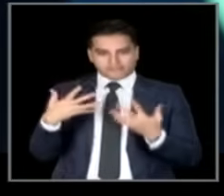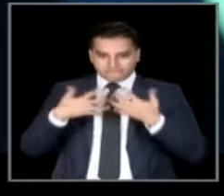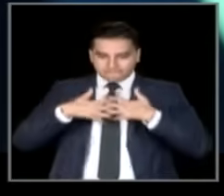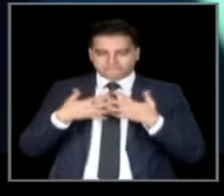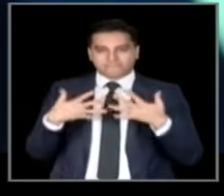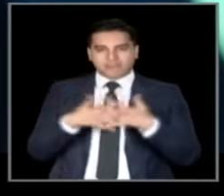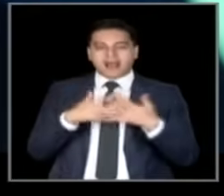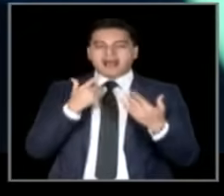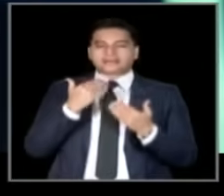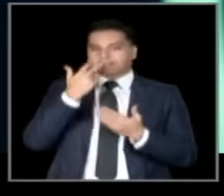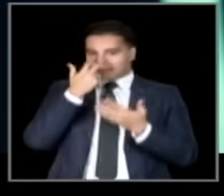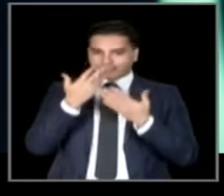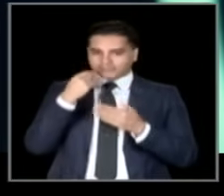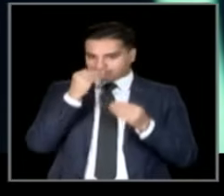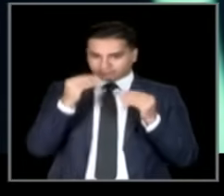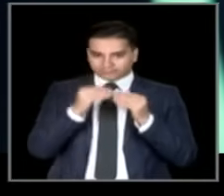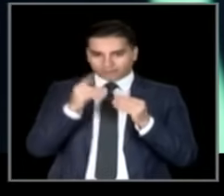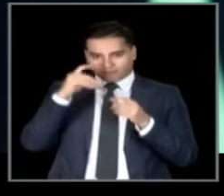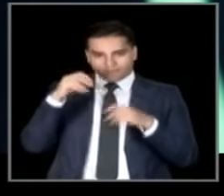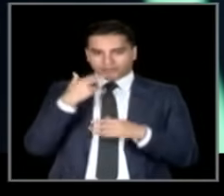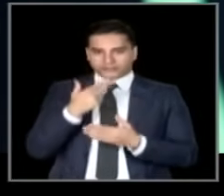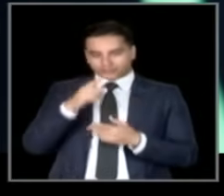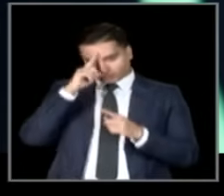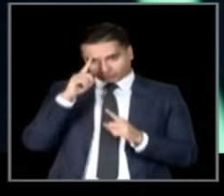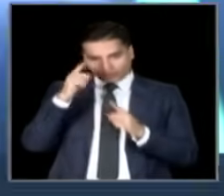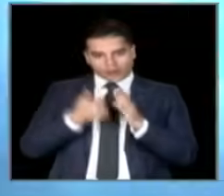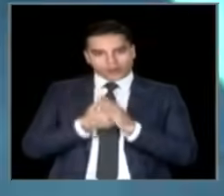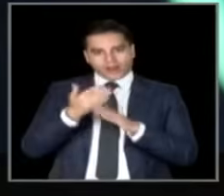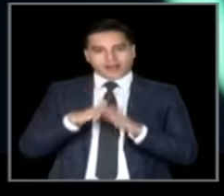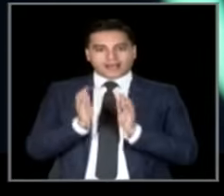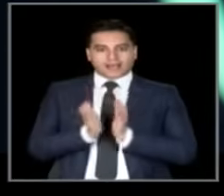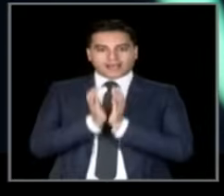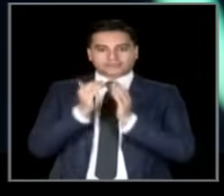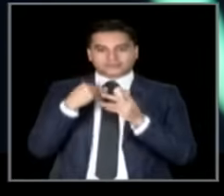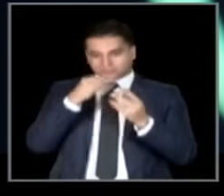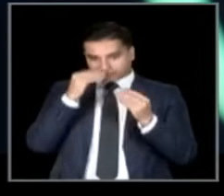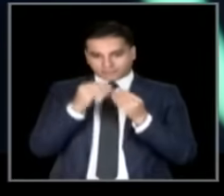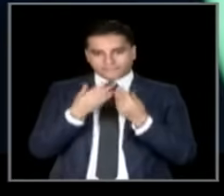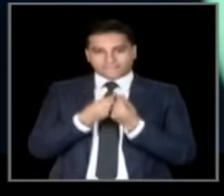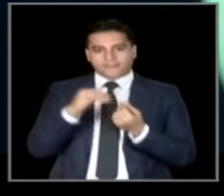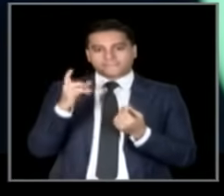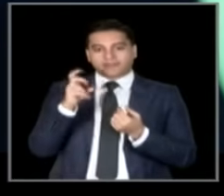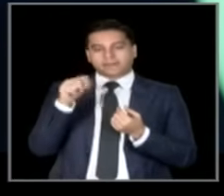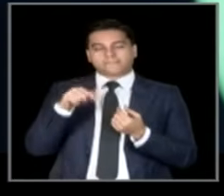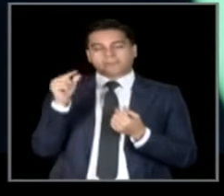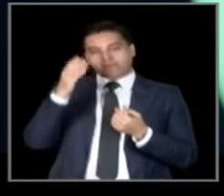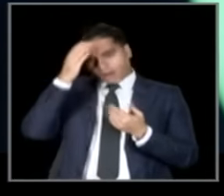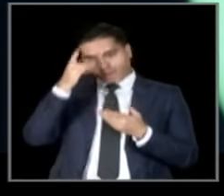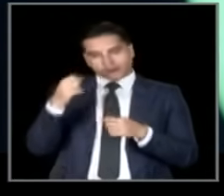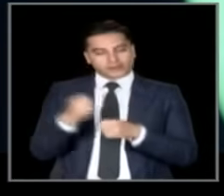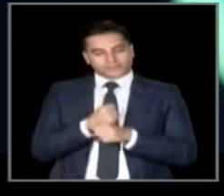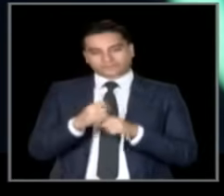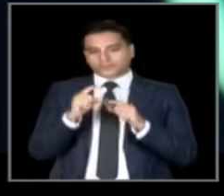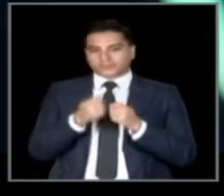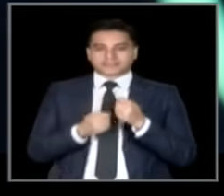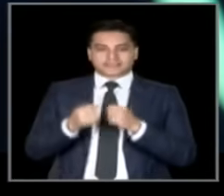كنت أتمنى أن أنا أعرفه قبل كده، أتمنى أن ربنا يوفقه إن شاء الله ويرجع بكأس العباقرة. تعرفت على مرنا من خلال برنامج العباقرة، وهي شخصية جميلة وليها دور مؤثر جدا